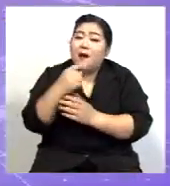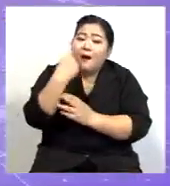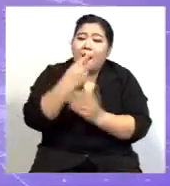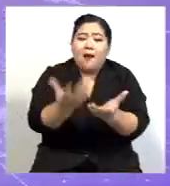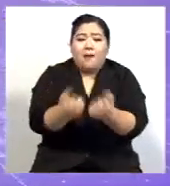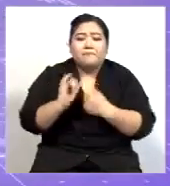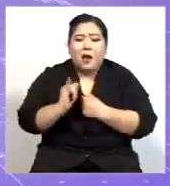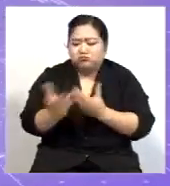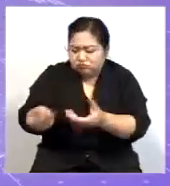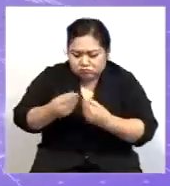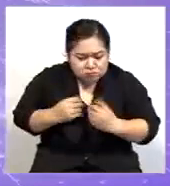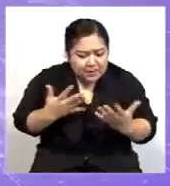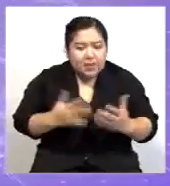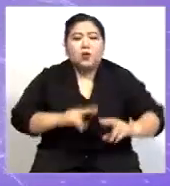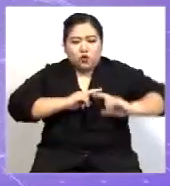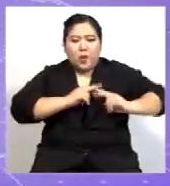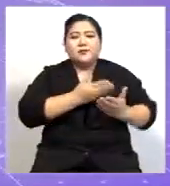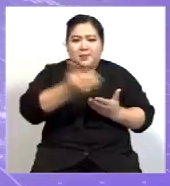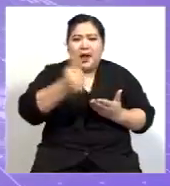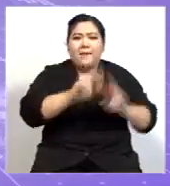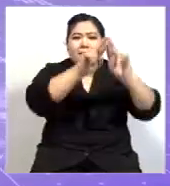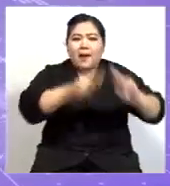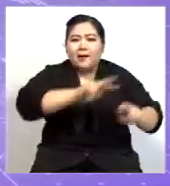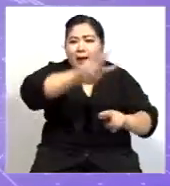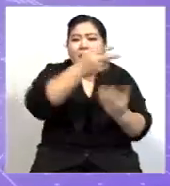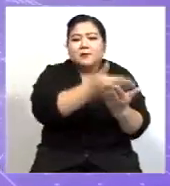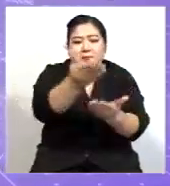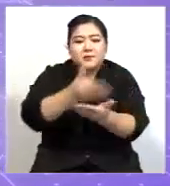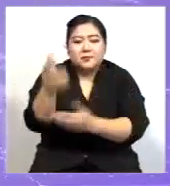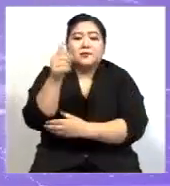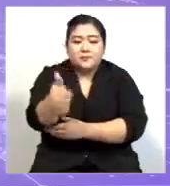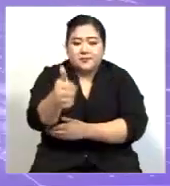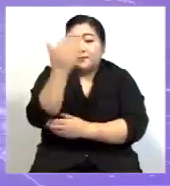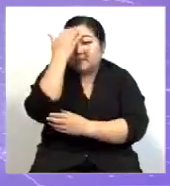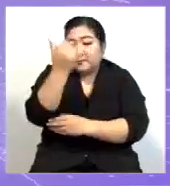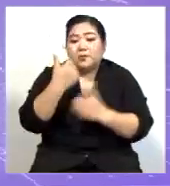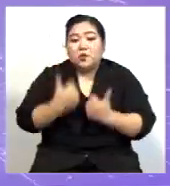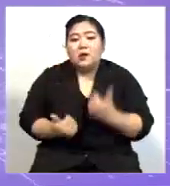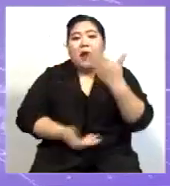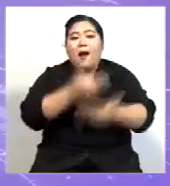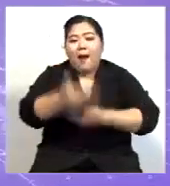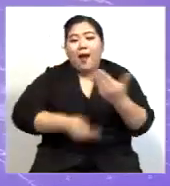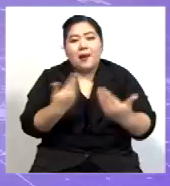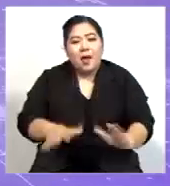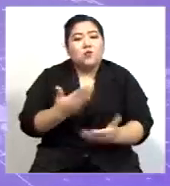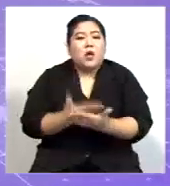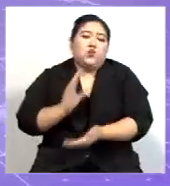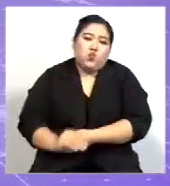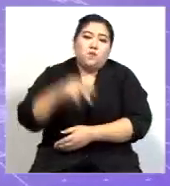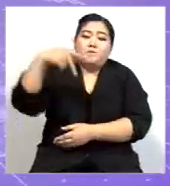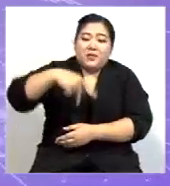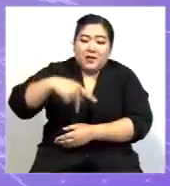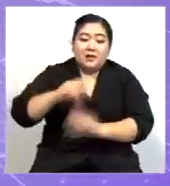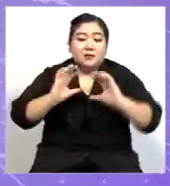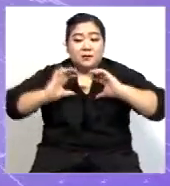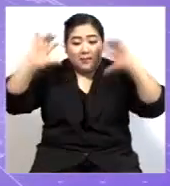ได้ไปรับแจกแล้วพอจะมีกำลังในการซื้อก็สามารถไปหาซื้อได้เพราะว่าตอนนี้เนี่ยเขามีออกมาจำหน่ายในราคาพิเศษนะคะคือที่ท